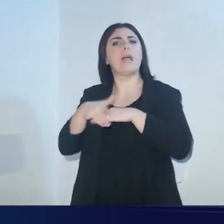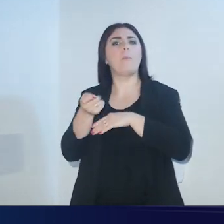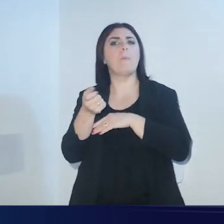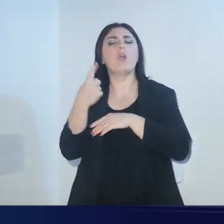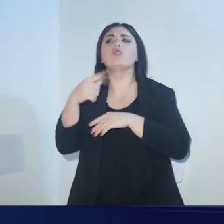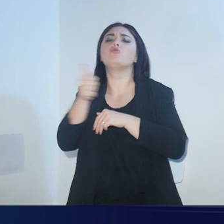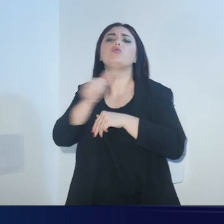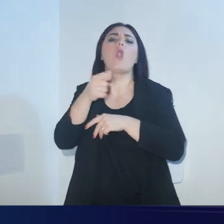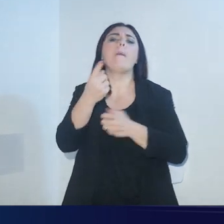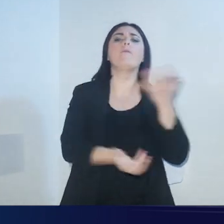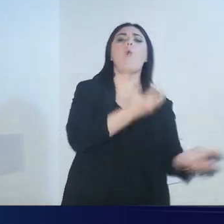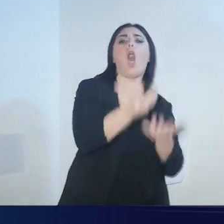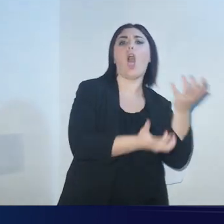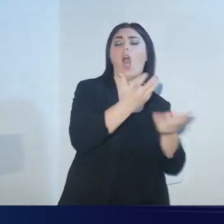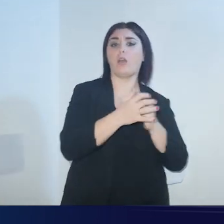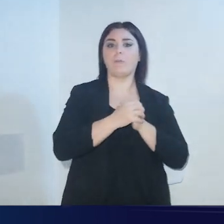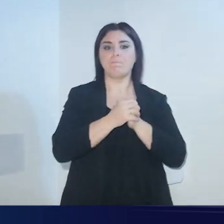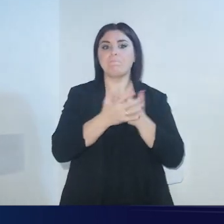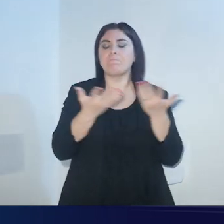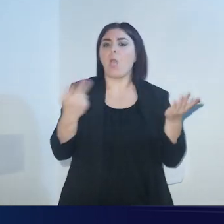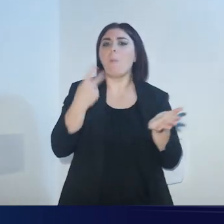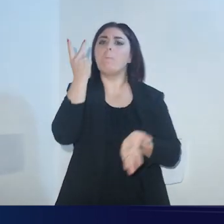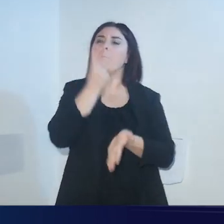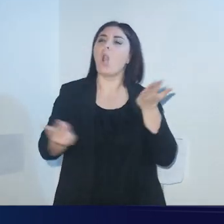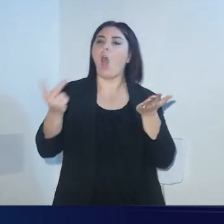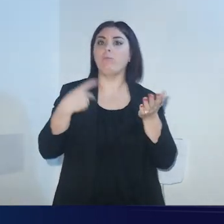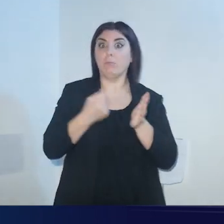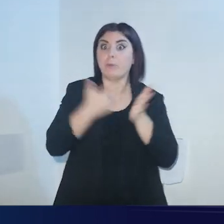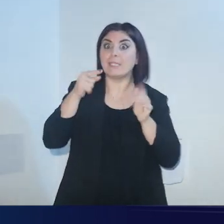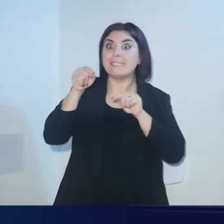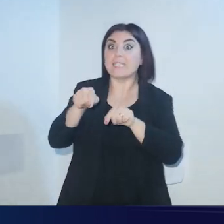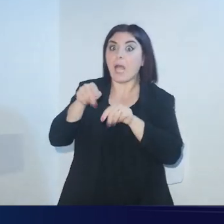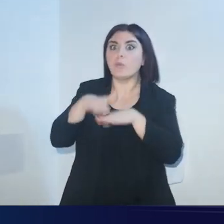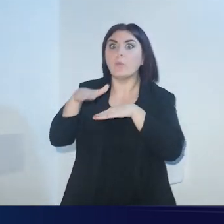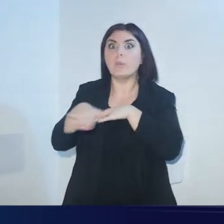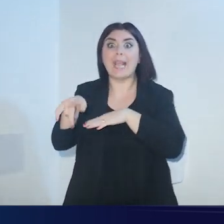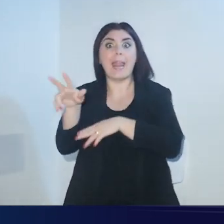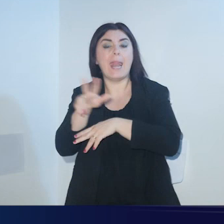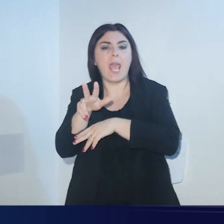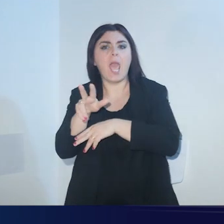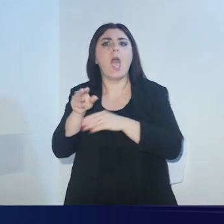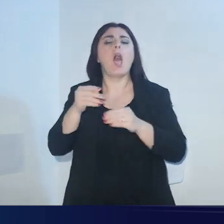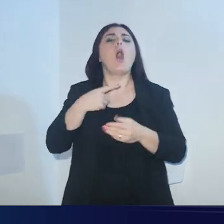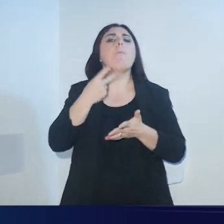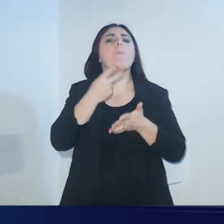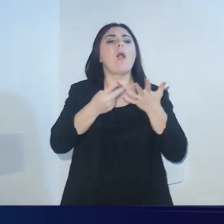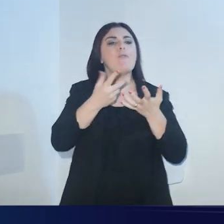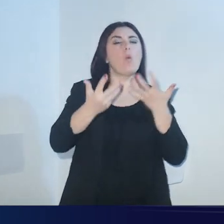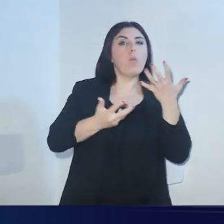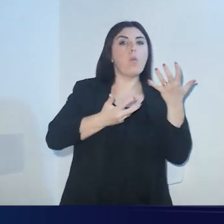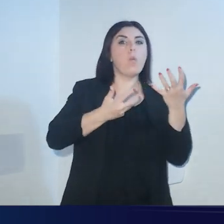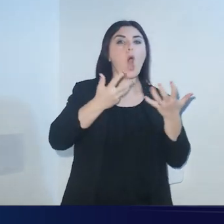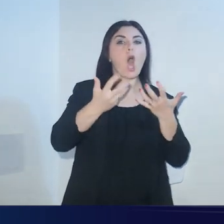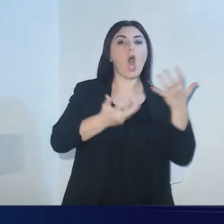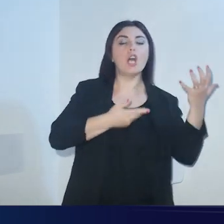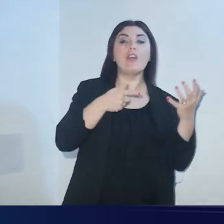per il fuoco. Abbiamo quindi fatto delle prove importanti, sostanzialmente noi proviamo a cuocere il materiale in